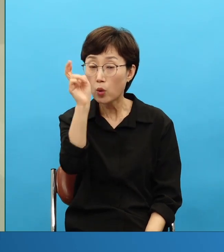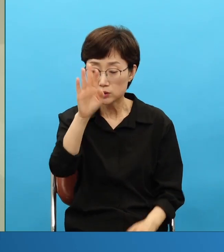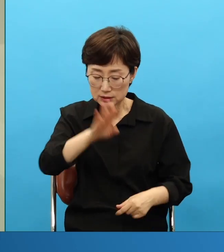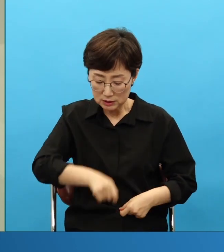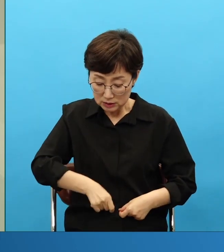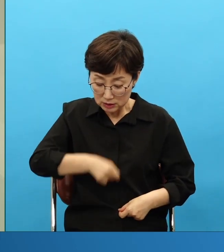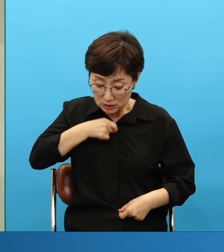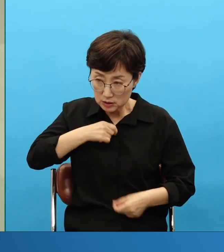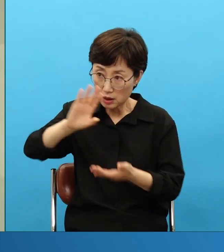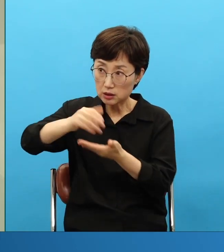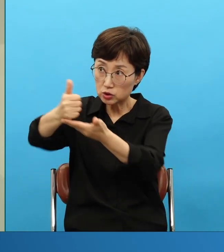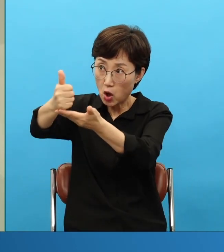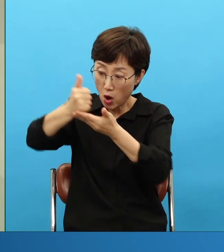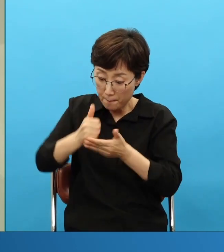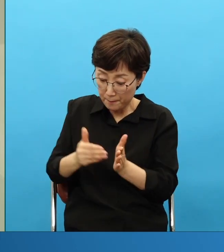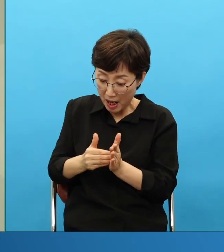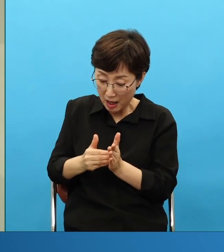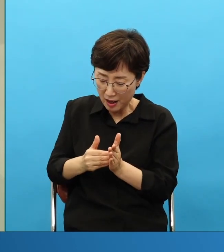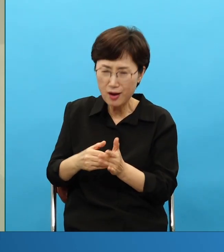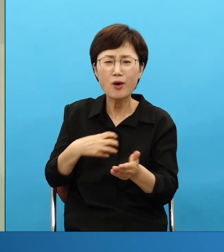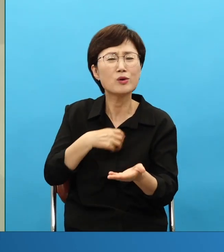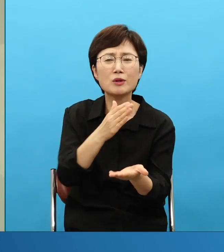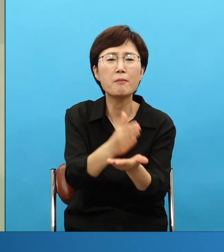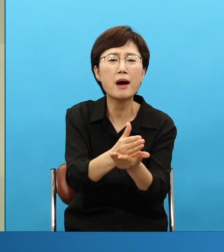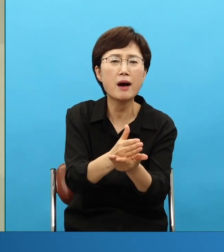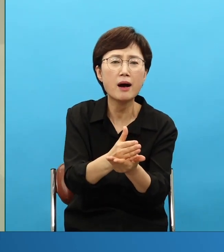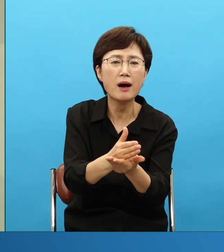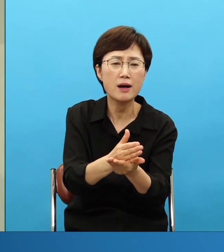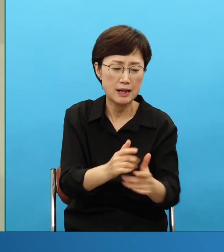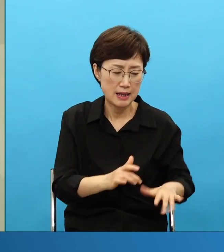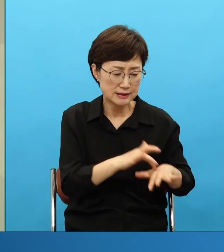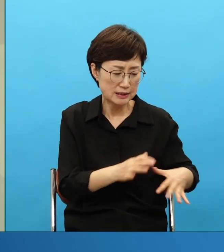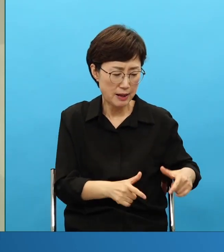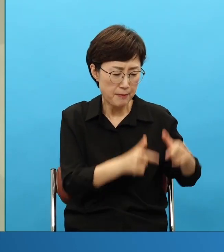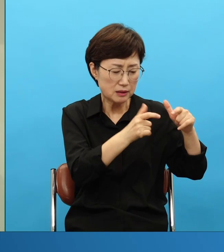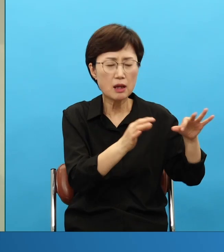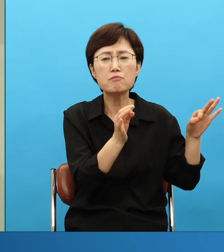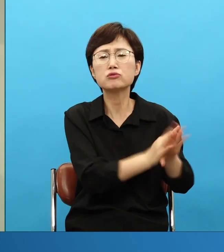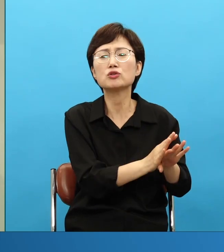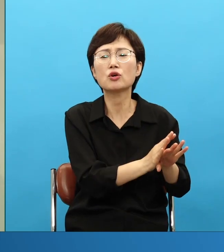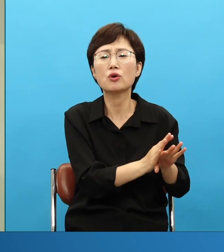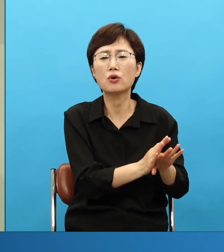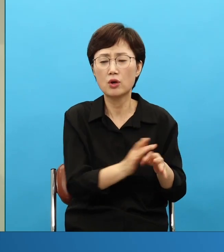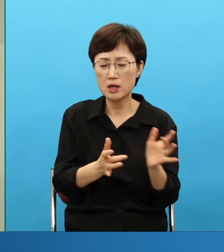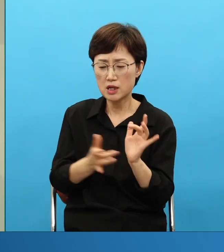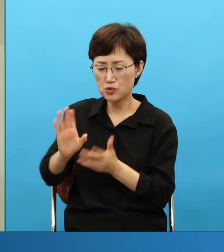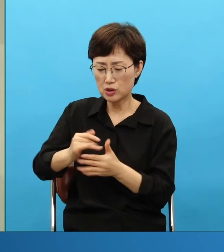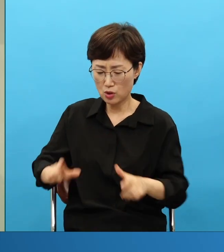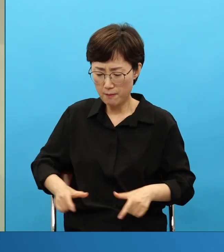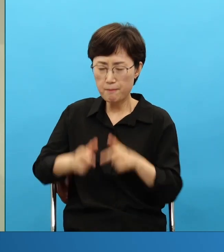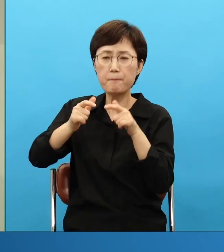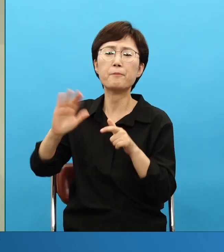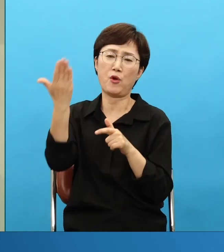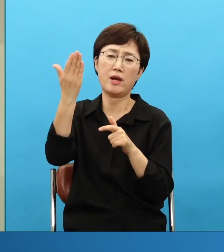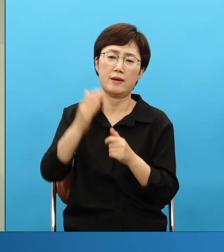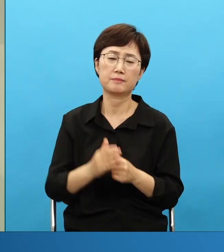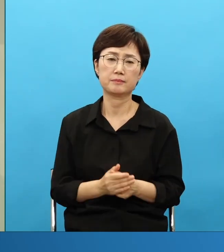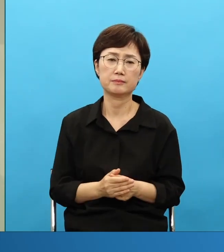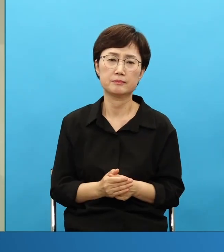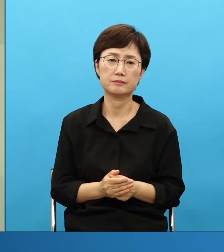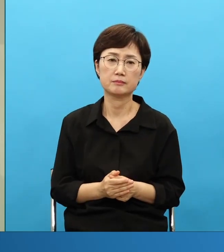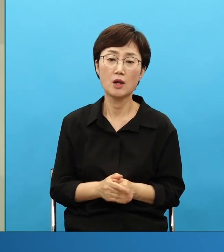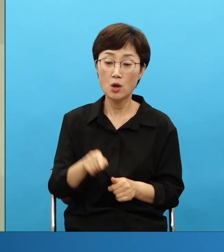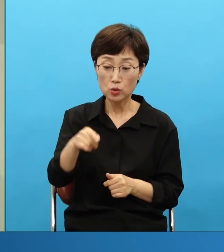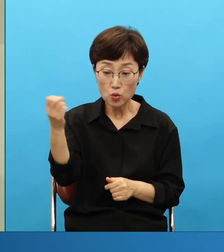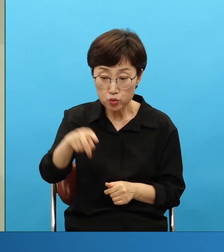of darkness will crumble. So there's no reason to worry. 그리고 어땠습니까? And then what else? 역사상 처음으로 바울이라는